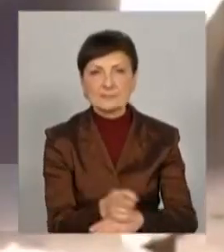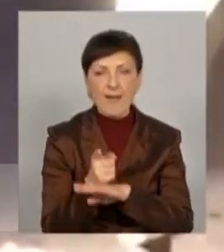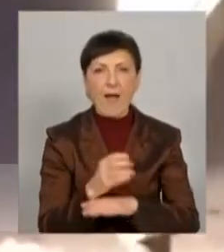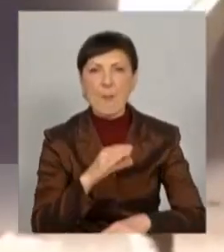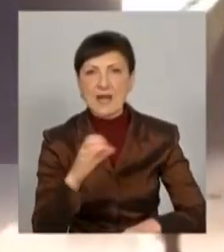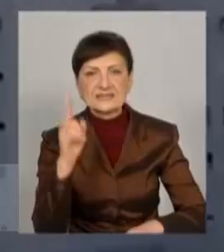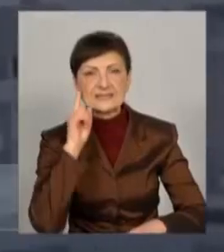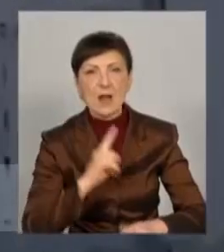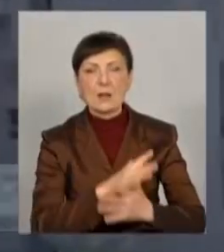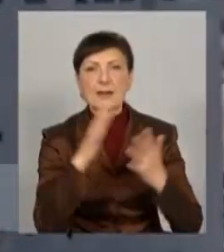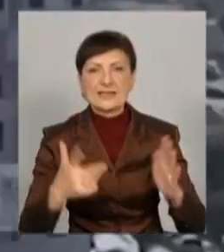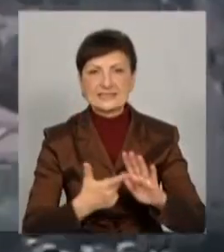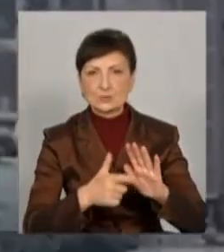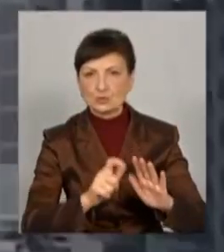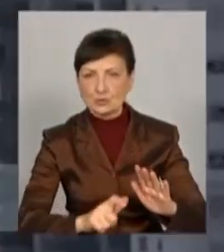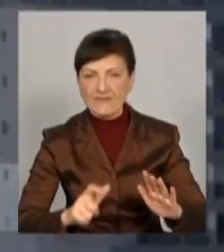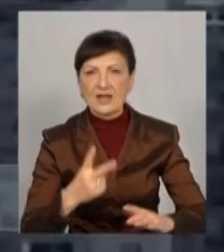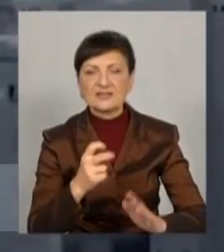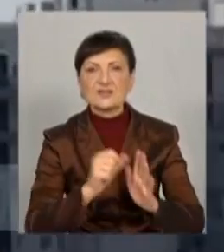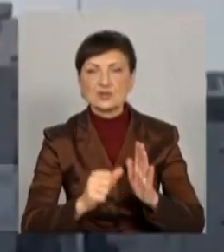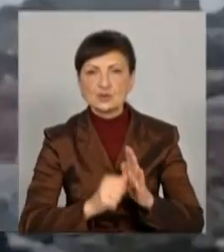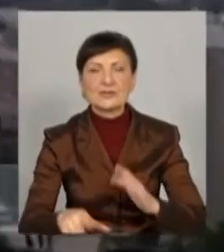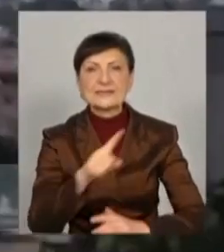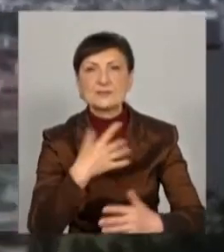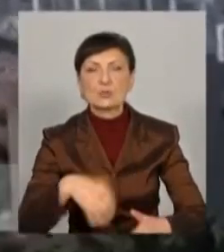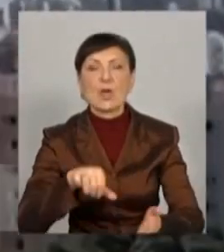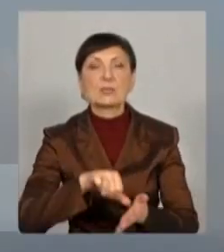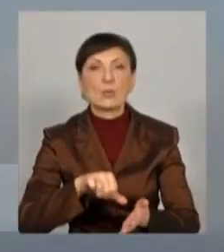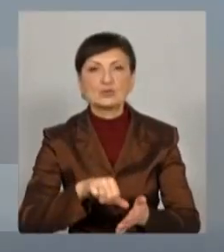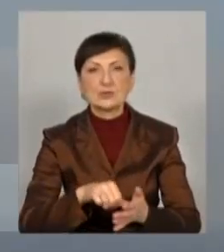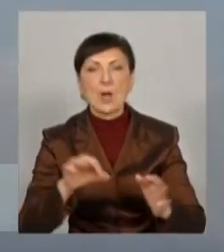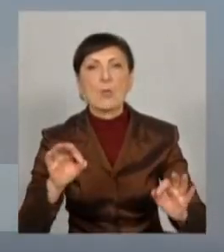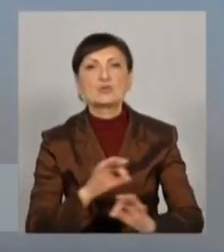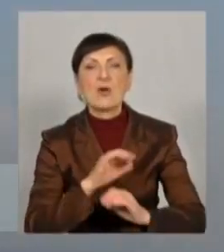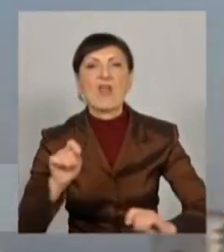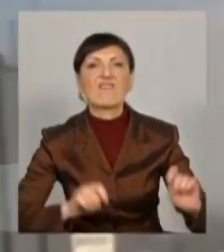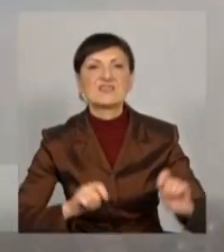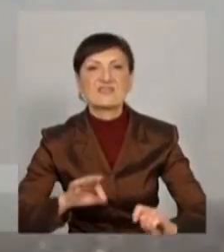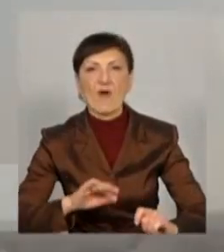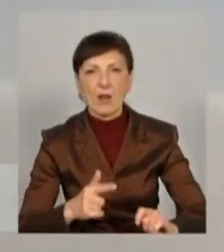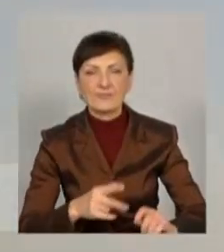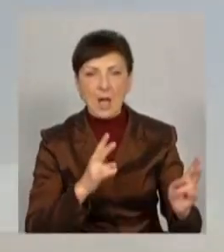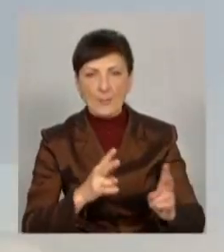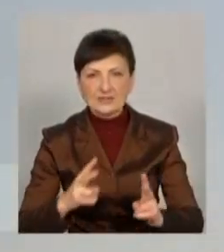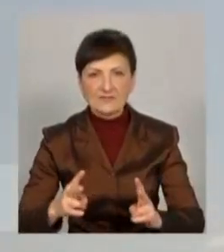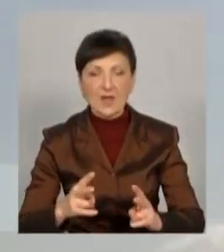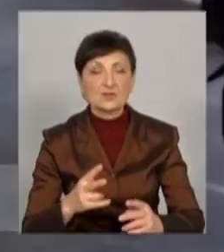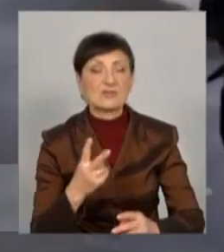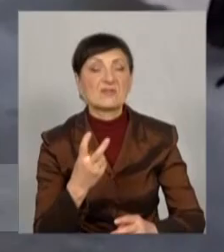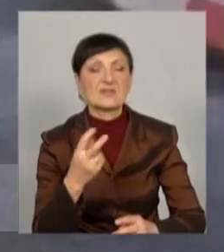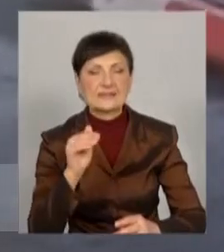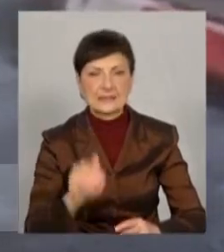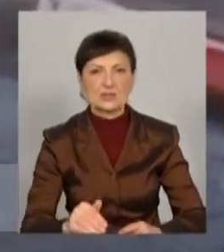Израиль превысило 700 человек, 260 из них – участники музыкального фестиваля. Пострадавших не менее